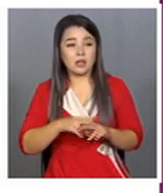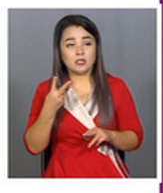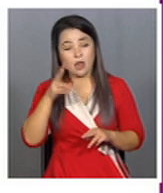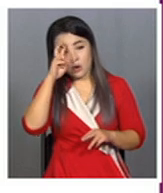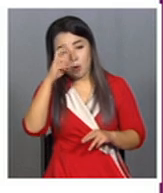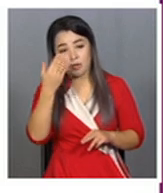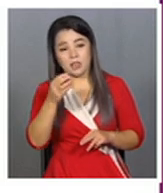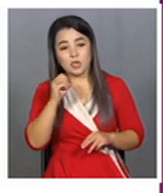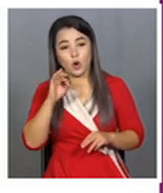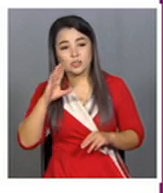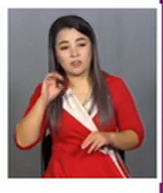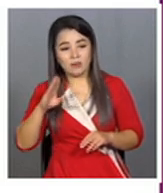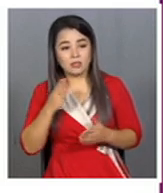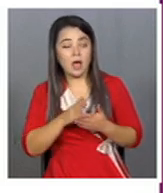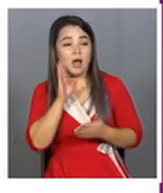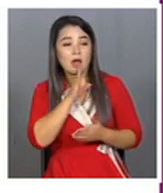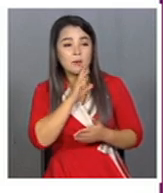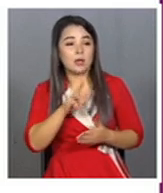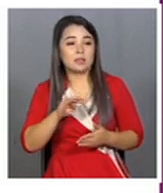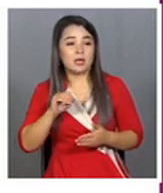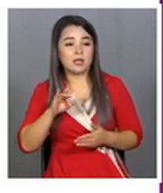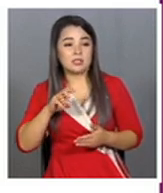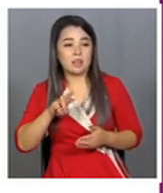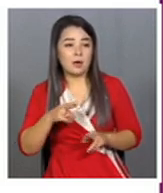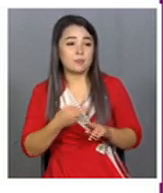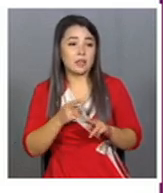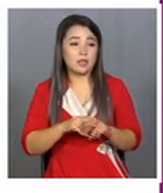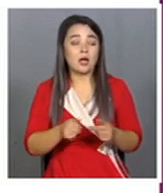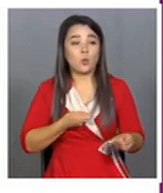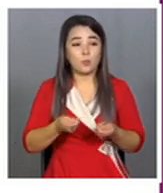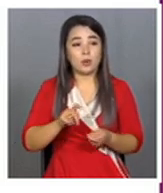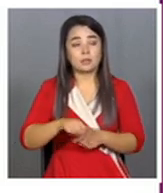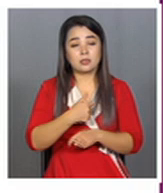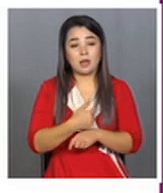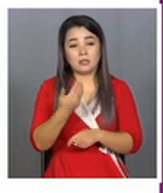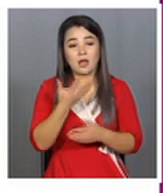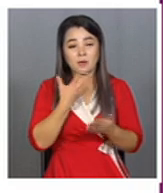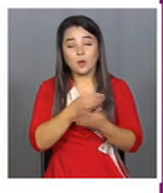өзінің анасы Мария Терезиямен билік басқару кезінде көптеген